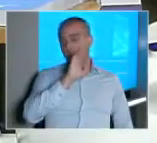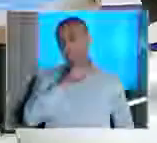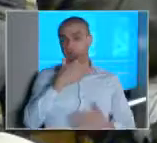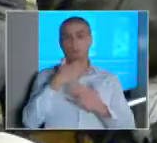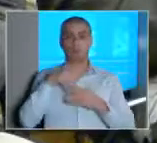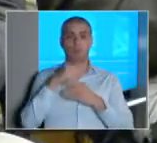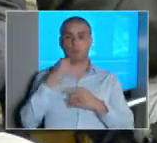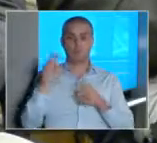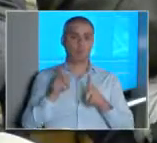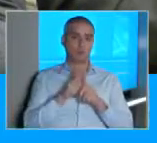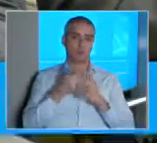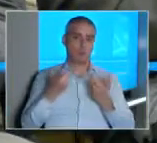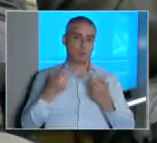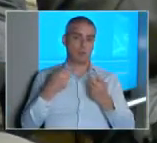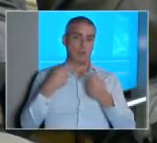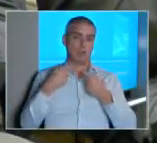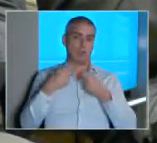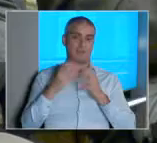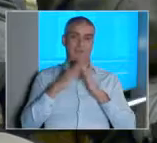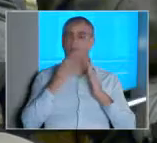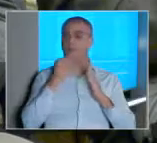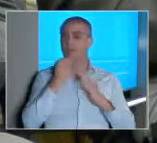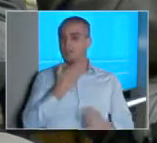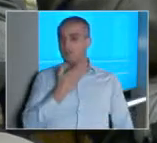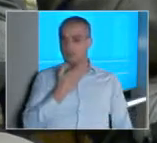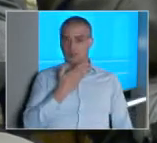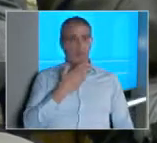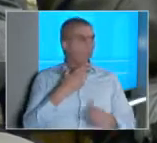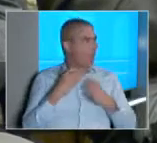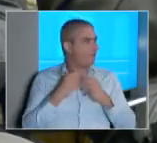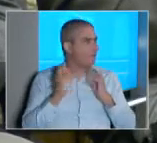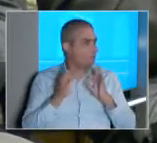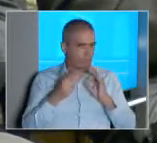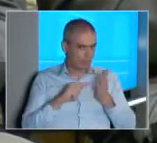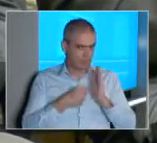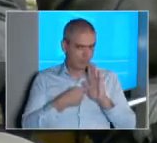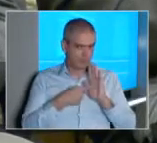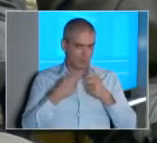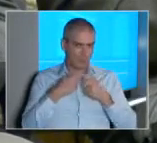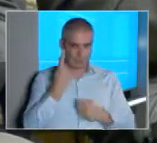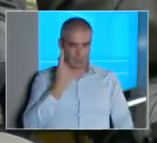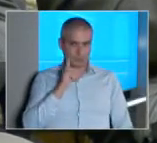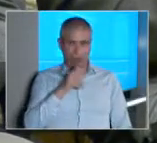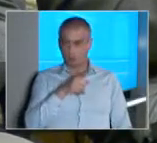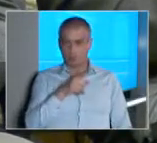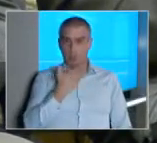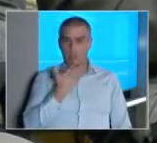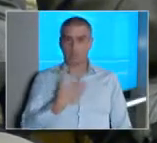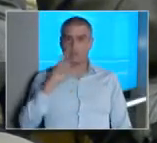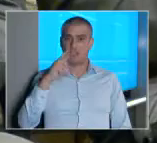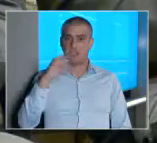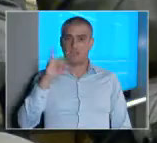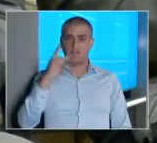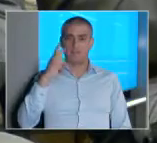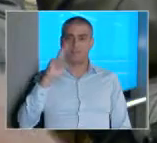כאלה כמו חברים מסוימים בבית היהודי. חברים מסוימים, אתה מתכוון לחבר מסוים שקוראים לו הרב רפי